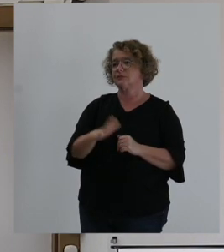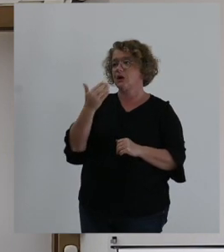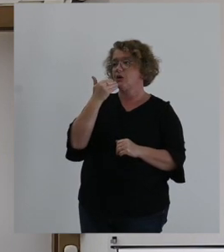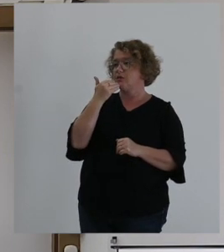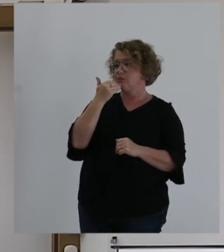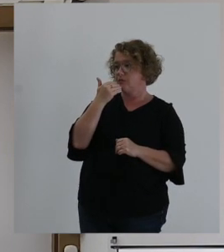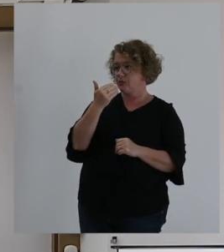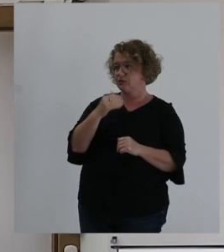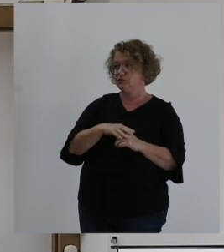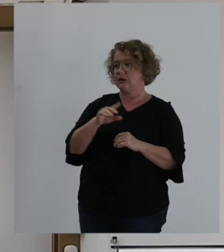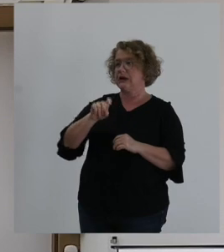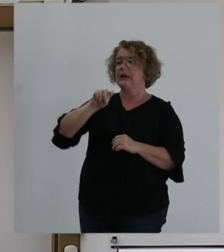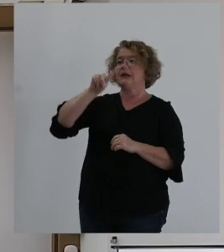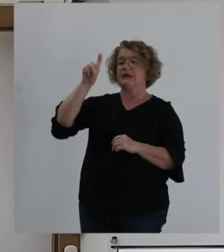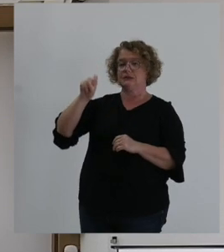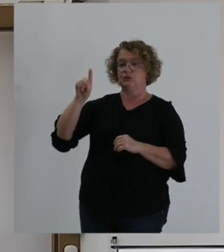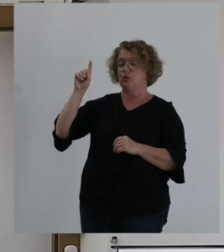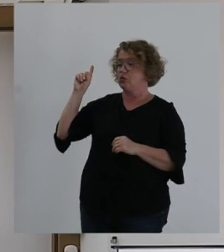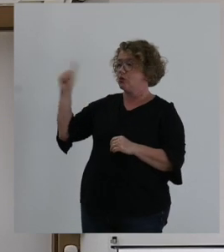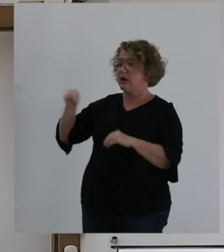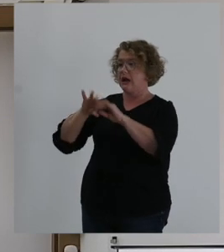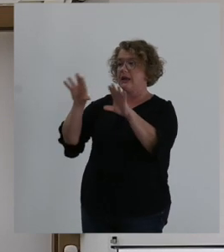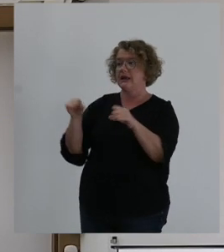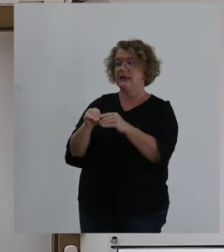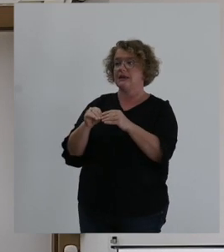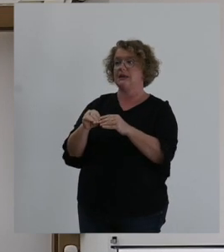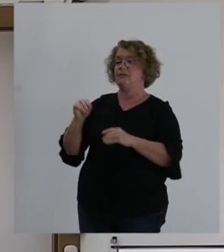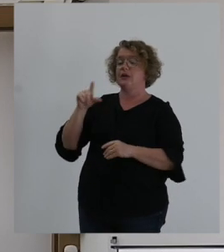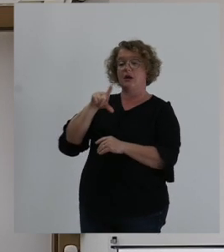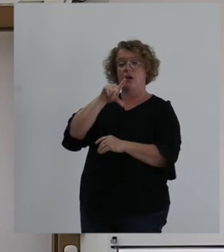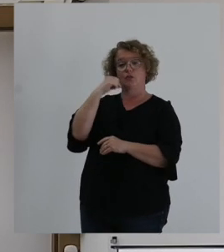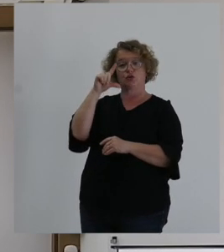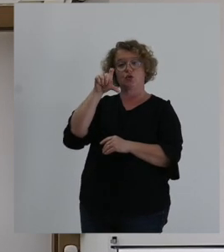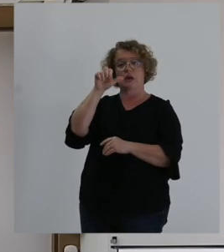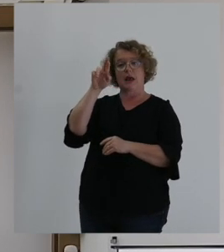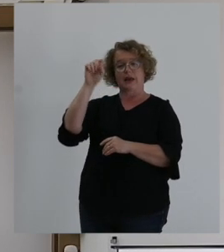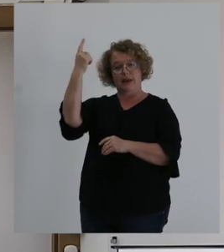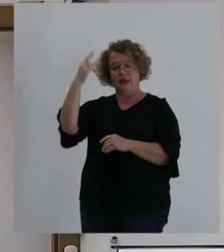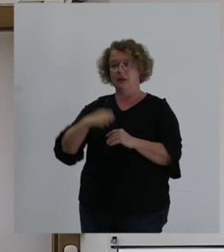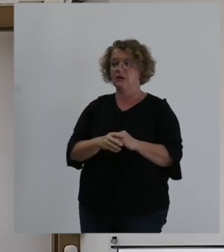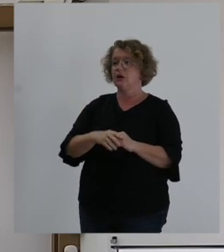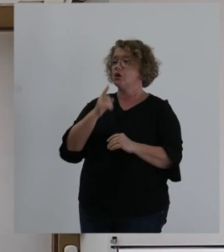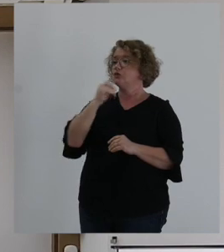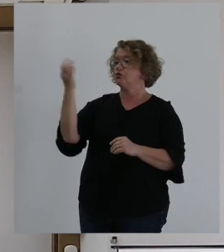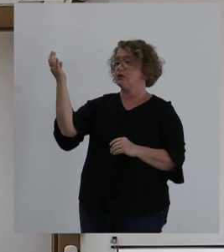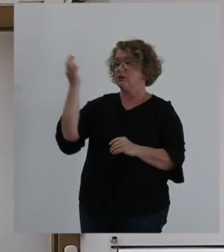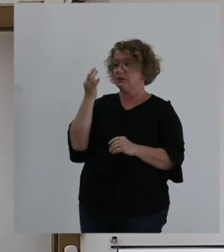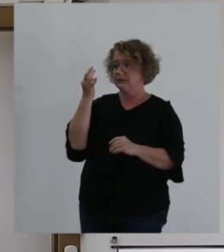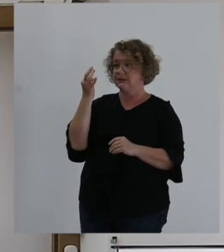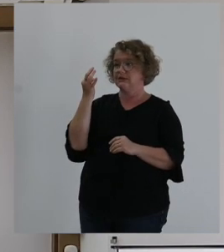Oui, merci. C'est une question qui s'adresse à l'équipe menée par Lionel Larrey. J'ai noté que vous aviez comme